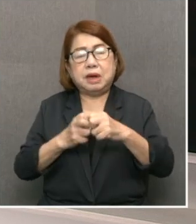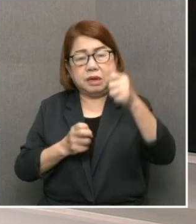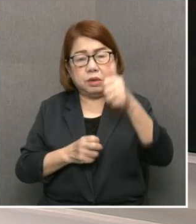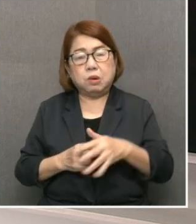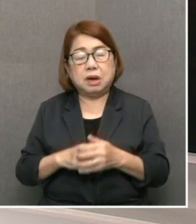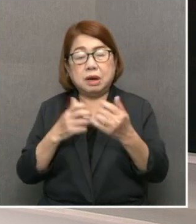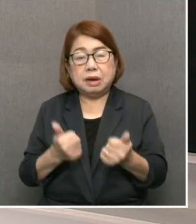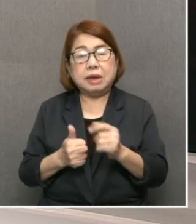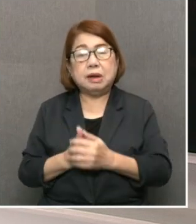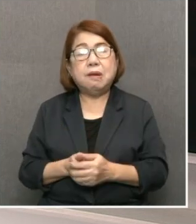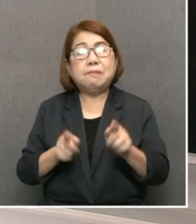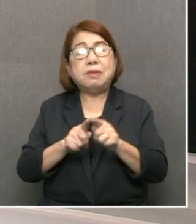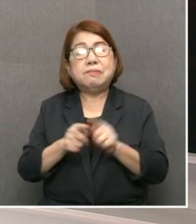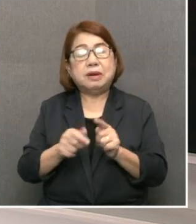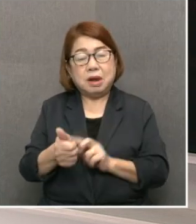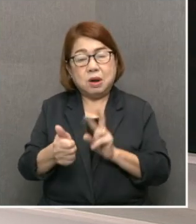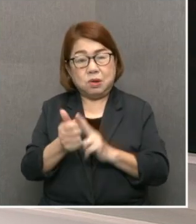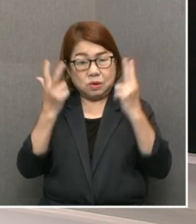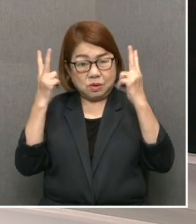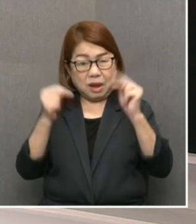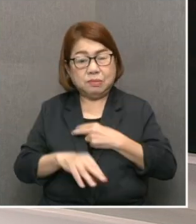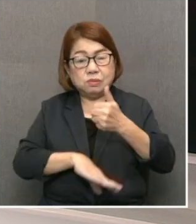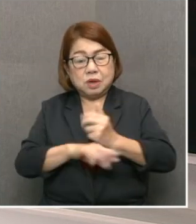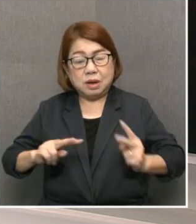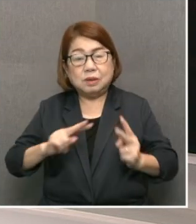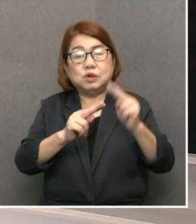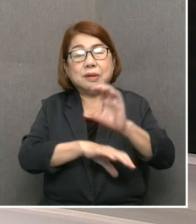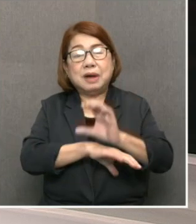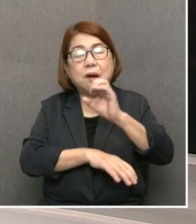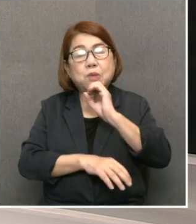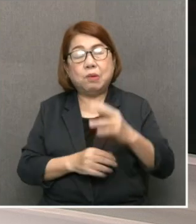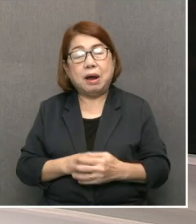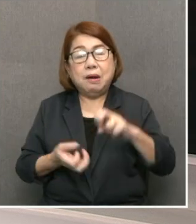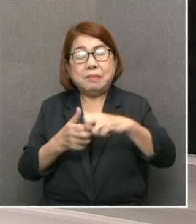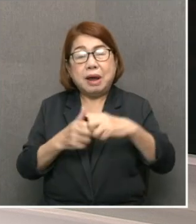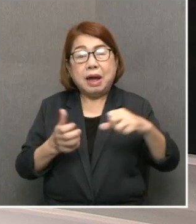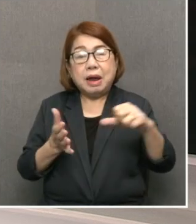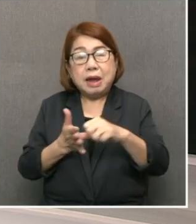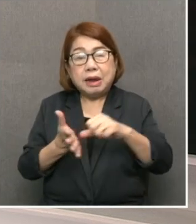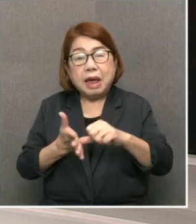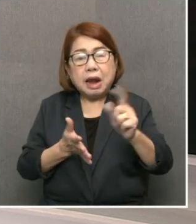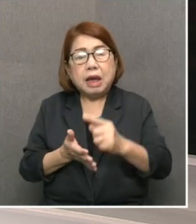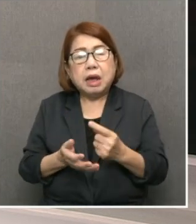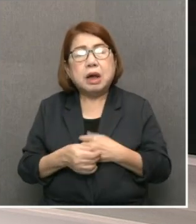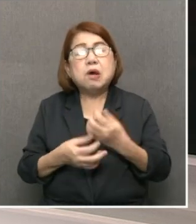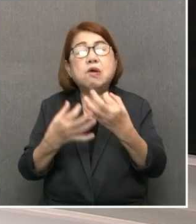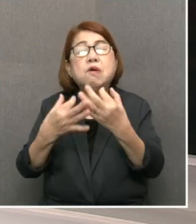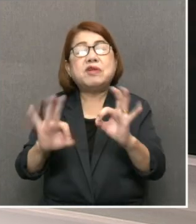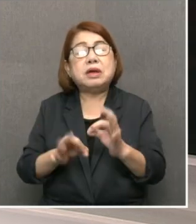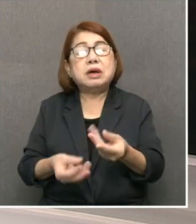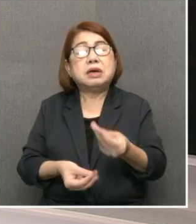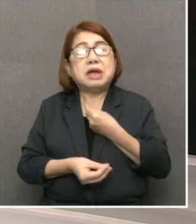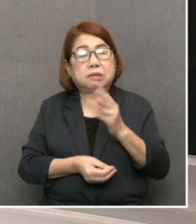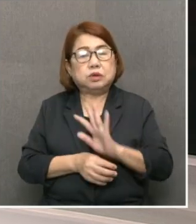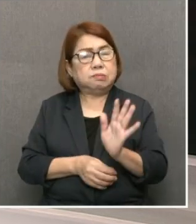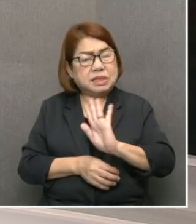าอย่างที่คุณอนุทินบอกไปก่อนหน้านี้ไม่ใช่ว่าการแก้หนี้เนี่ยจะเป็นการยกหนี้ให้แต่เป็นการมาพูดคุยกันนะคะว่าถ้าสมมติว่าจ่